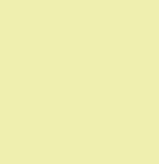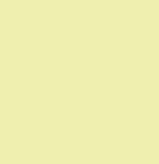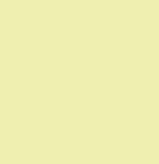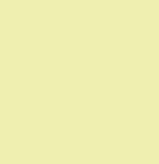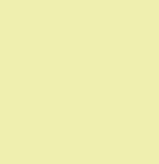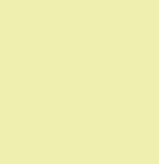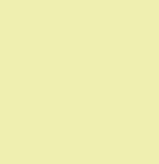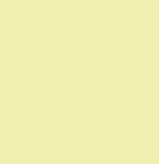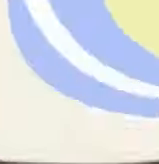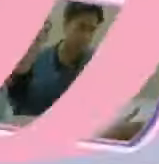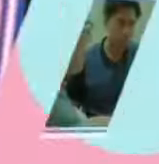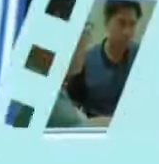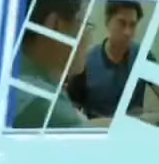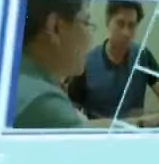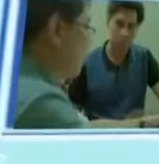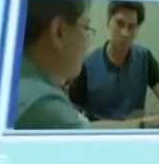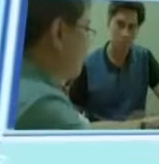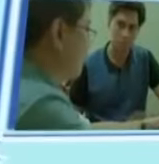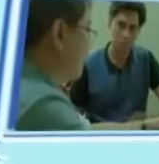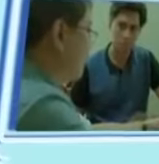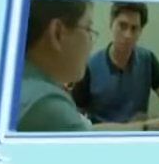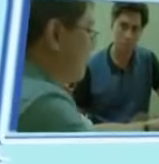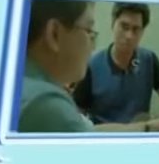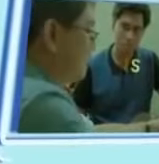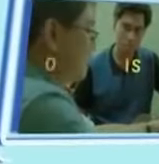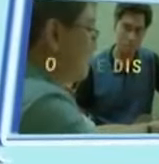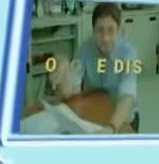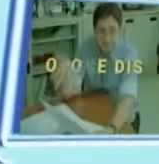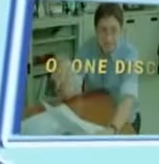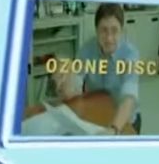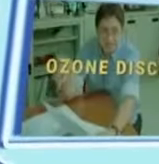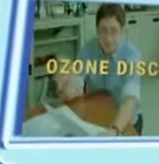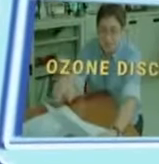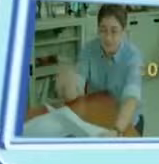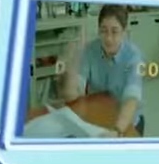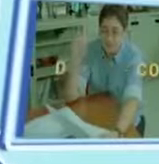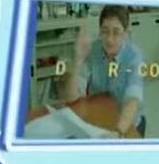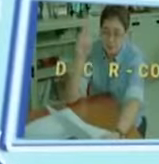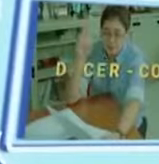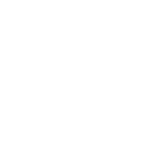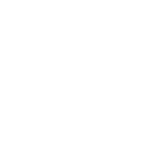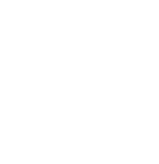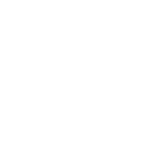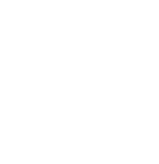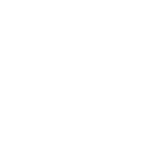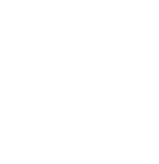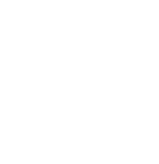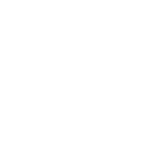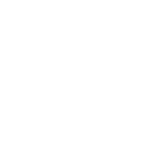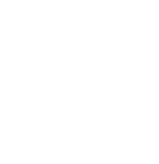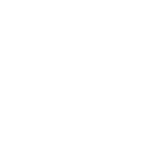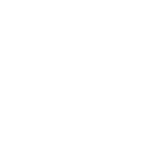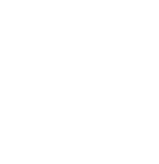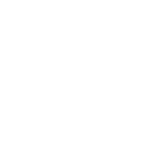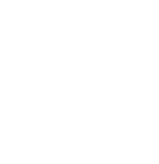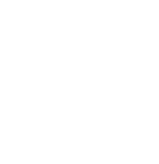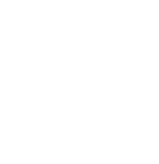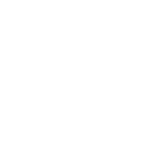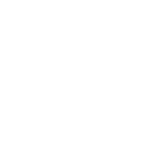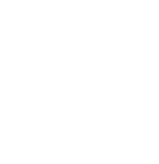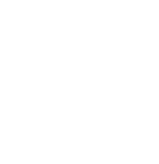Digital. Dahil ito ang aming serbisyong totoo online.